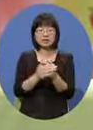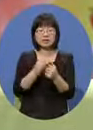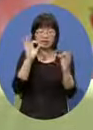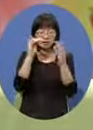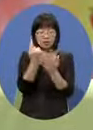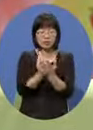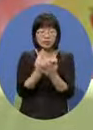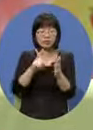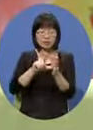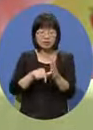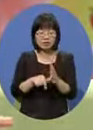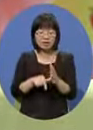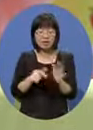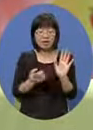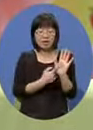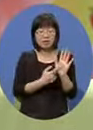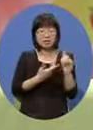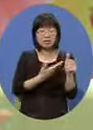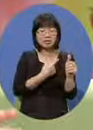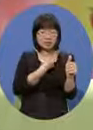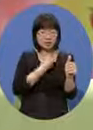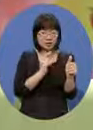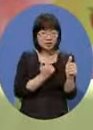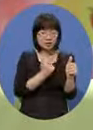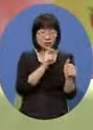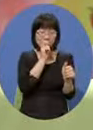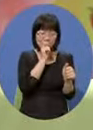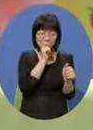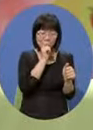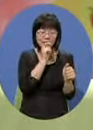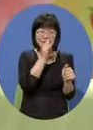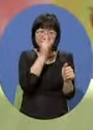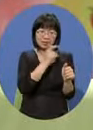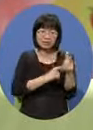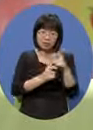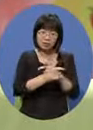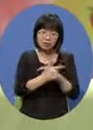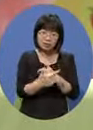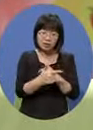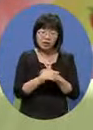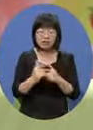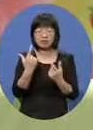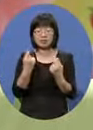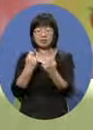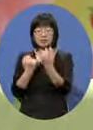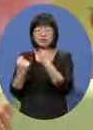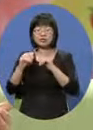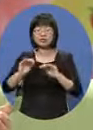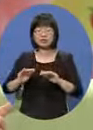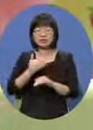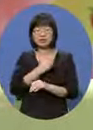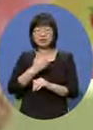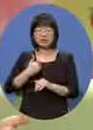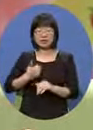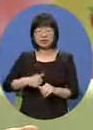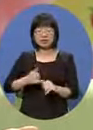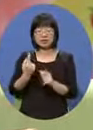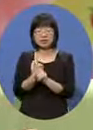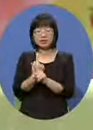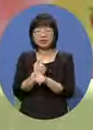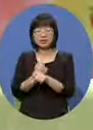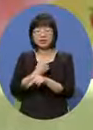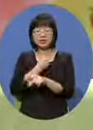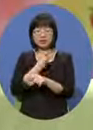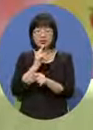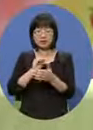때 알려지길 원하지 않고 쉬쉬하는 경우가 더 많으세요? 아니면 그럼에도 불구하고 우리는 당당하게 아이를 치료하길 원합니다